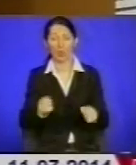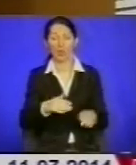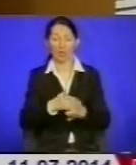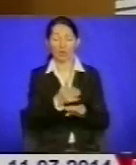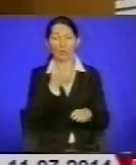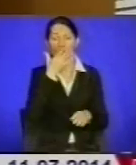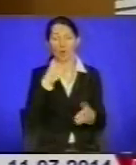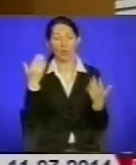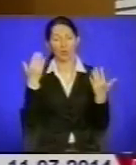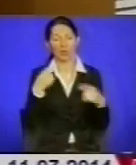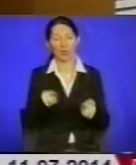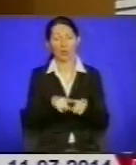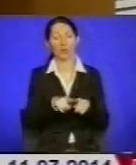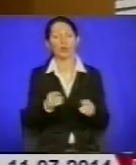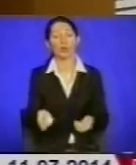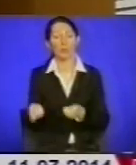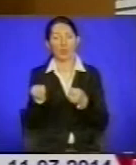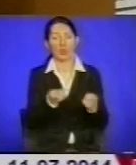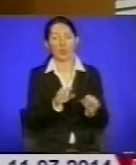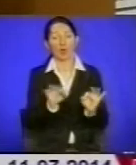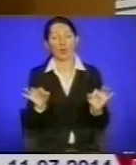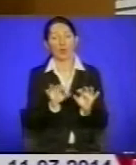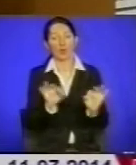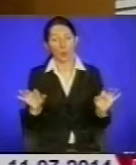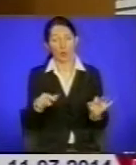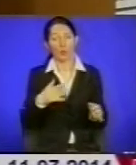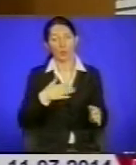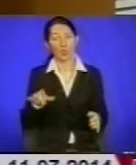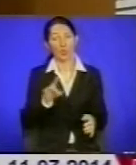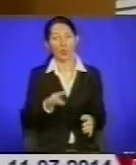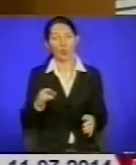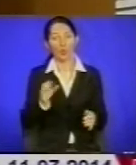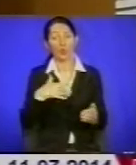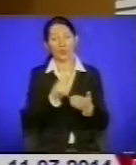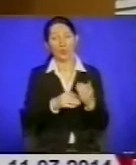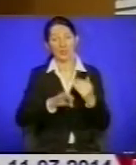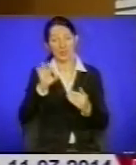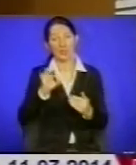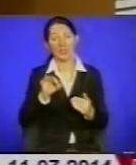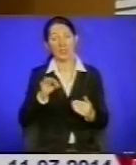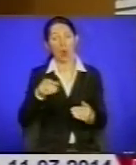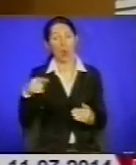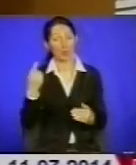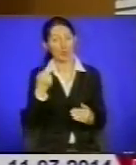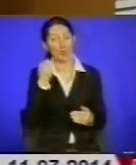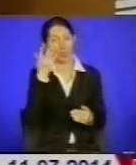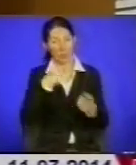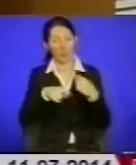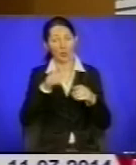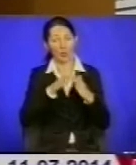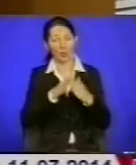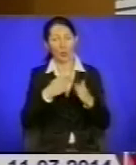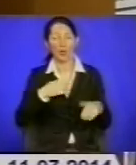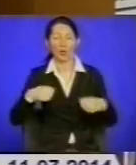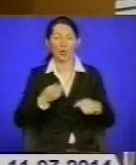також донести інформацію про наш регіон у своїй східній області, коли вони вже повернуться вже безпосередньо до себе додому. От ми постараємося, щоб